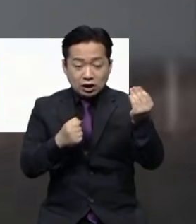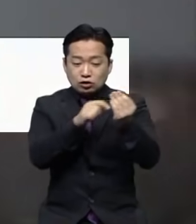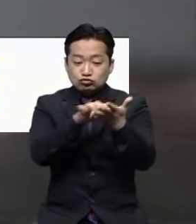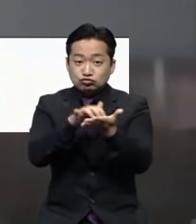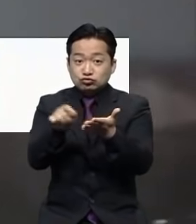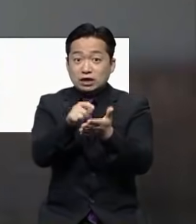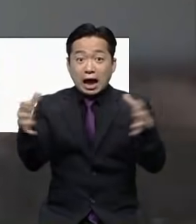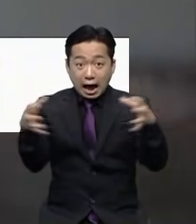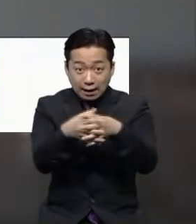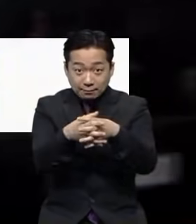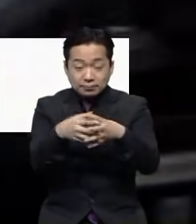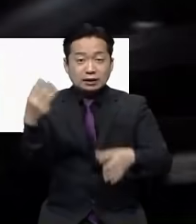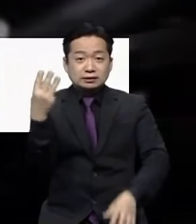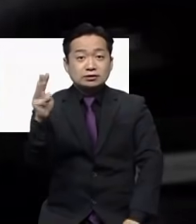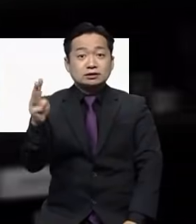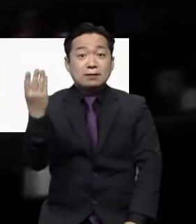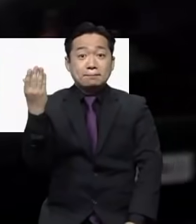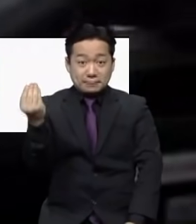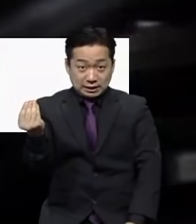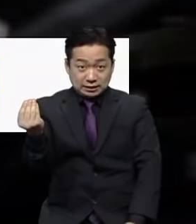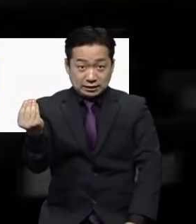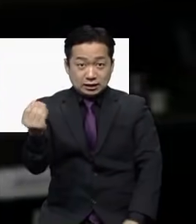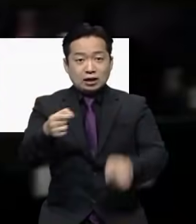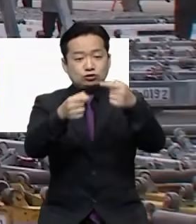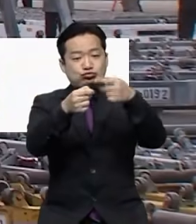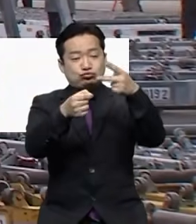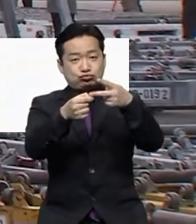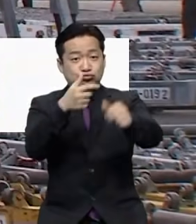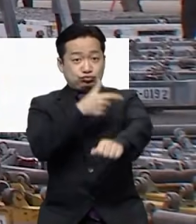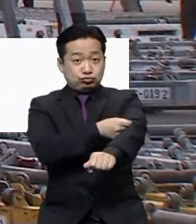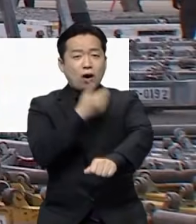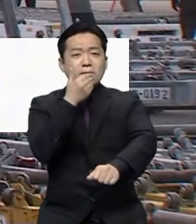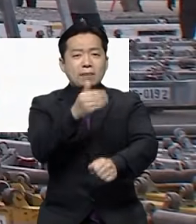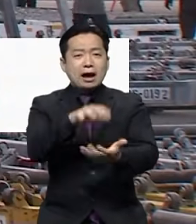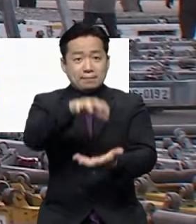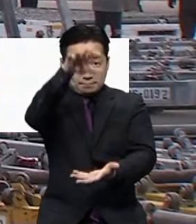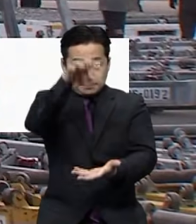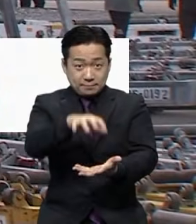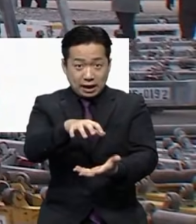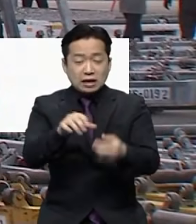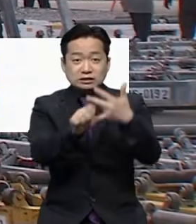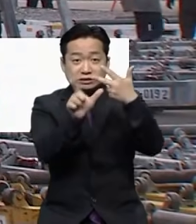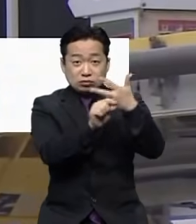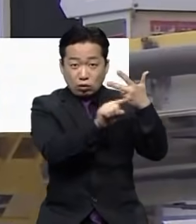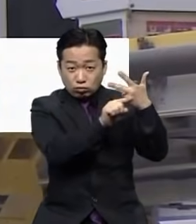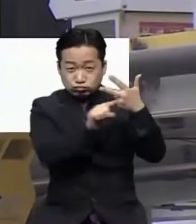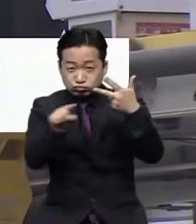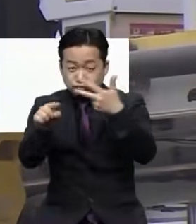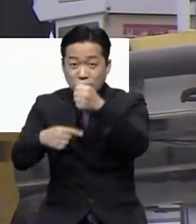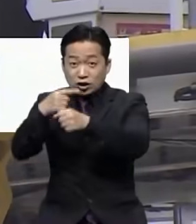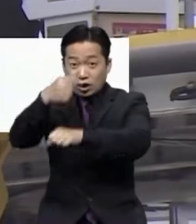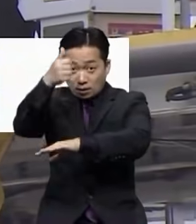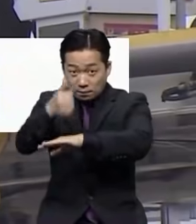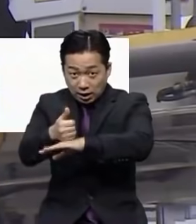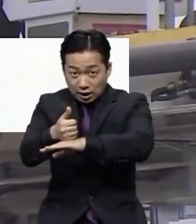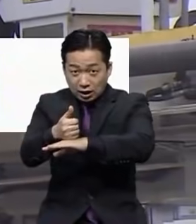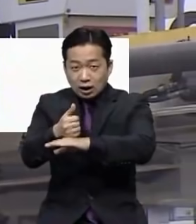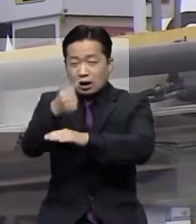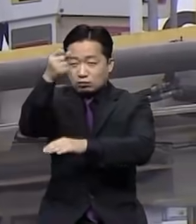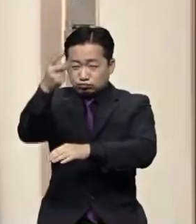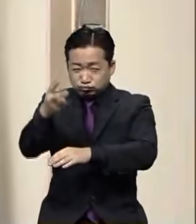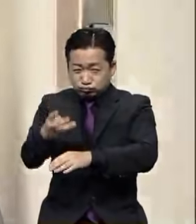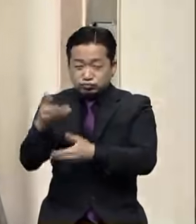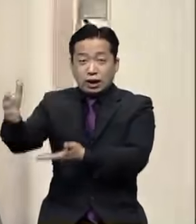합하면 3,300만 명이 두 번 접종 가능한 물량으로 7월부터 연말까지 여러 차례 나눠